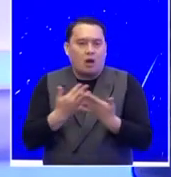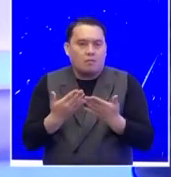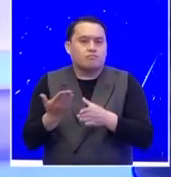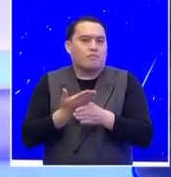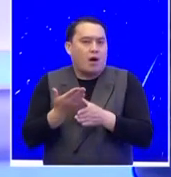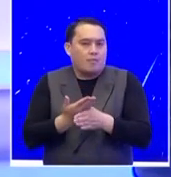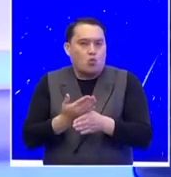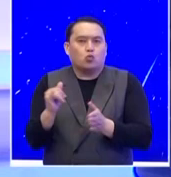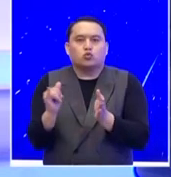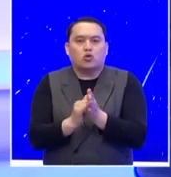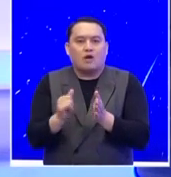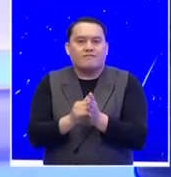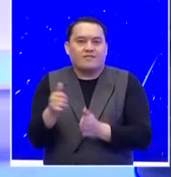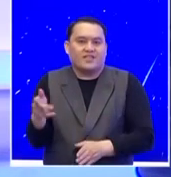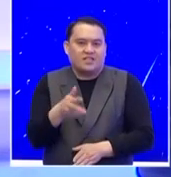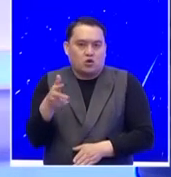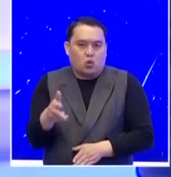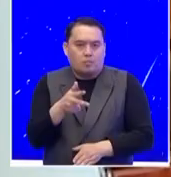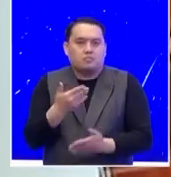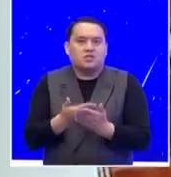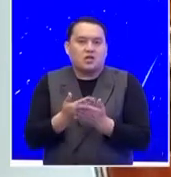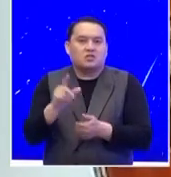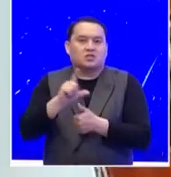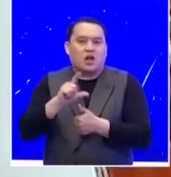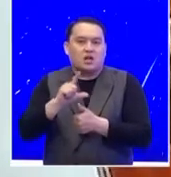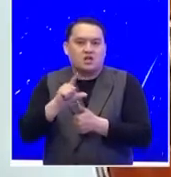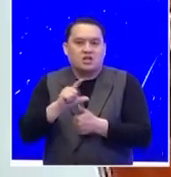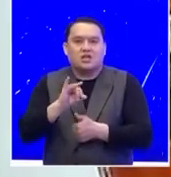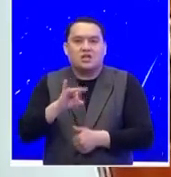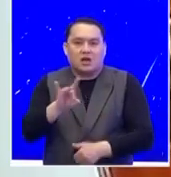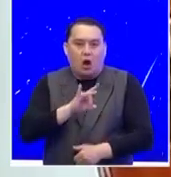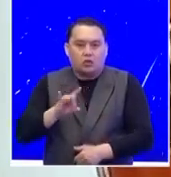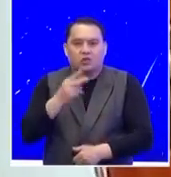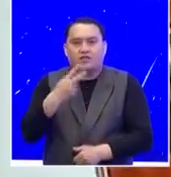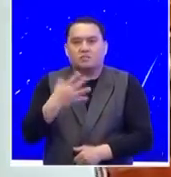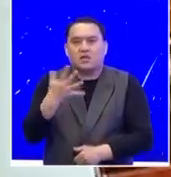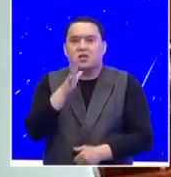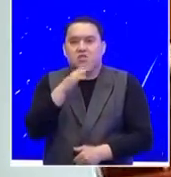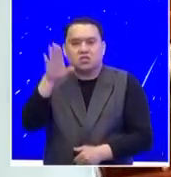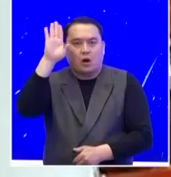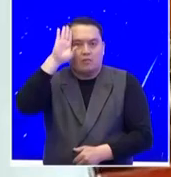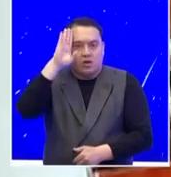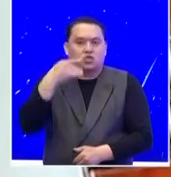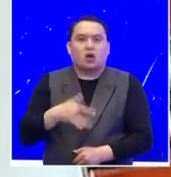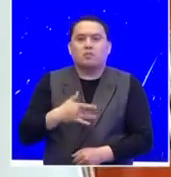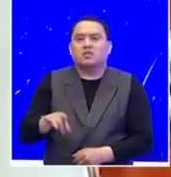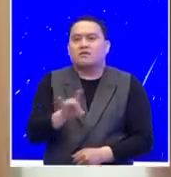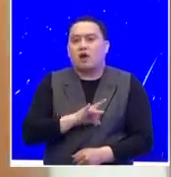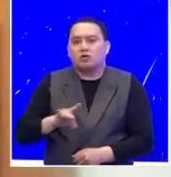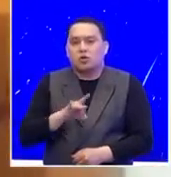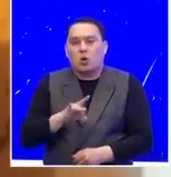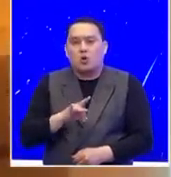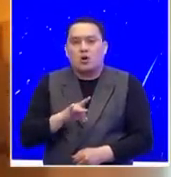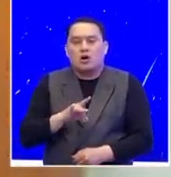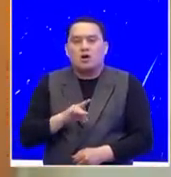помогло выявить установленное видеонаблюдение. В мечети села Антымак Илийского района 25-летний житель Жамбылского района позарился